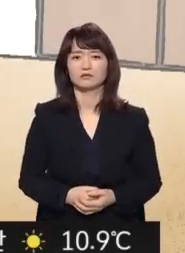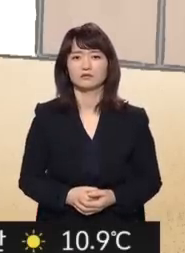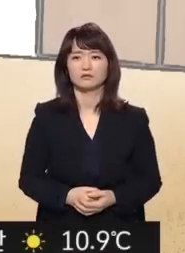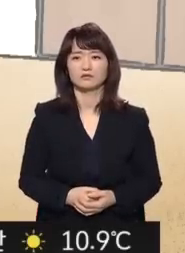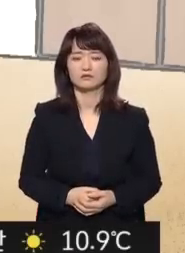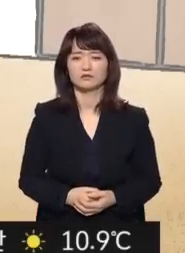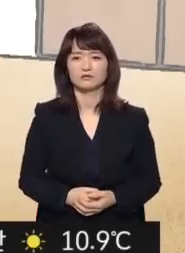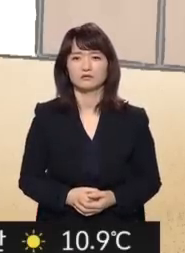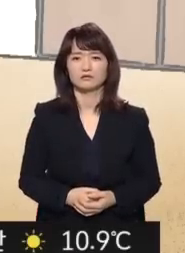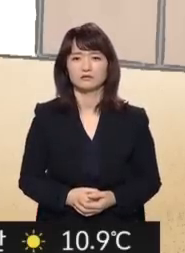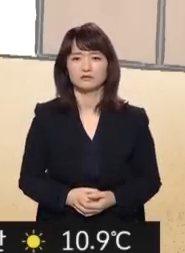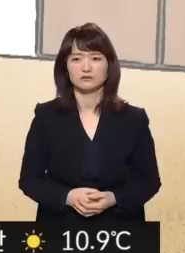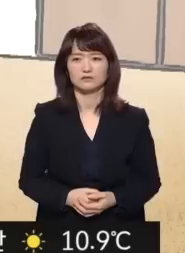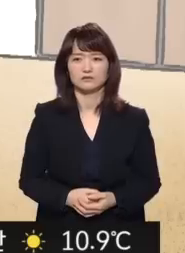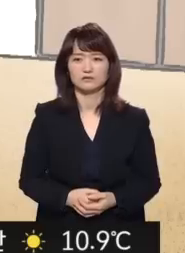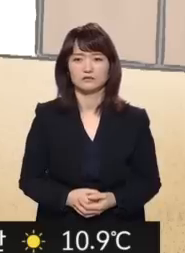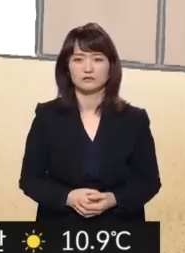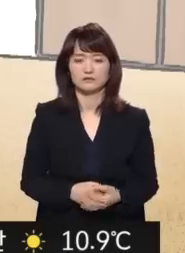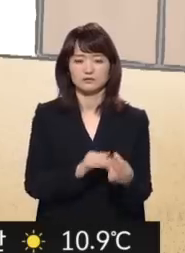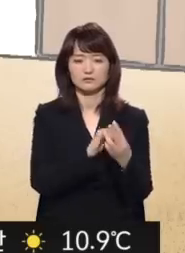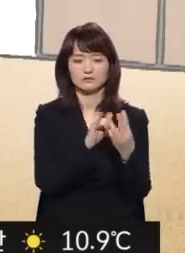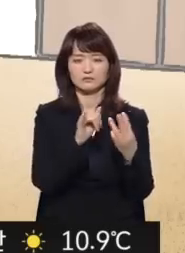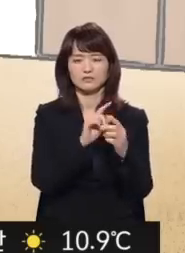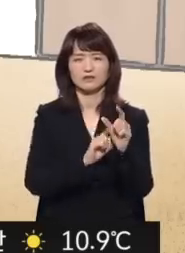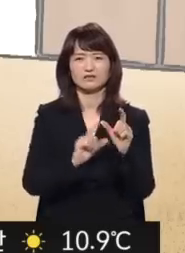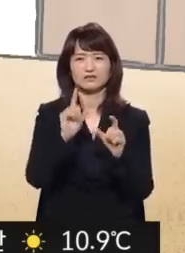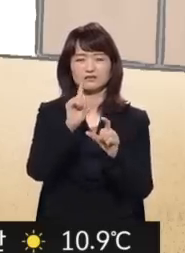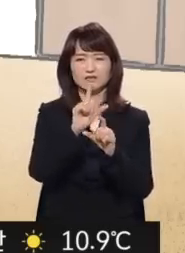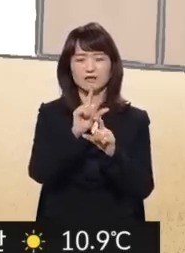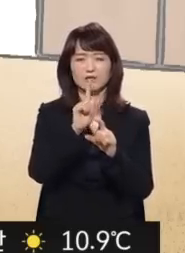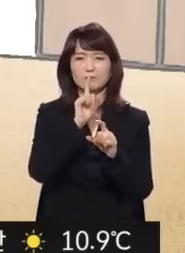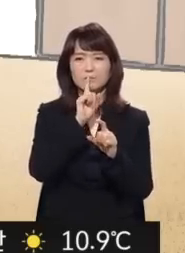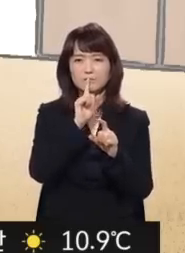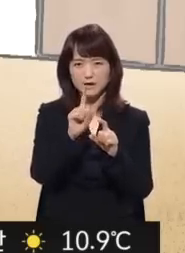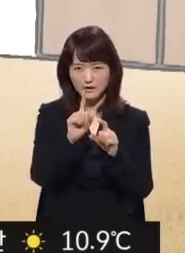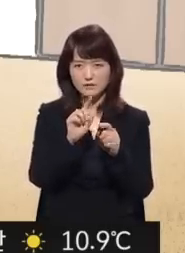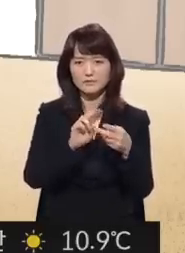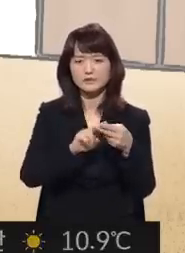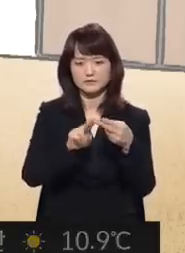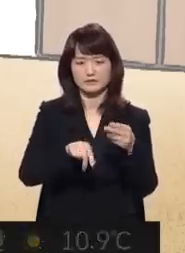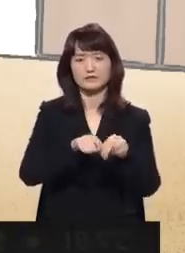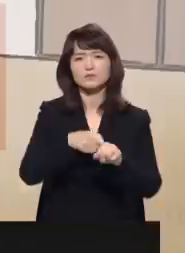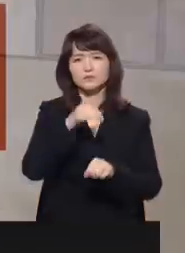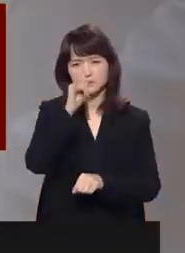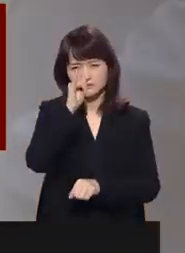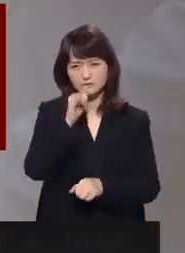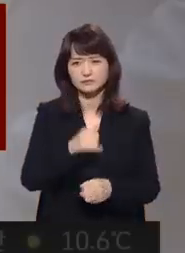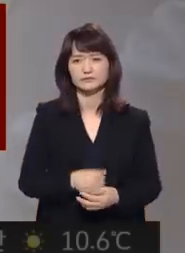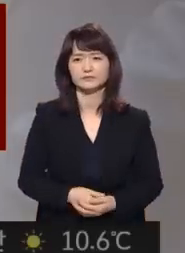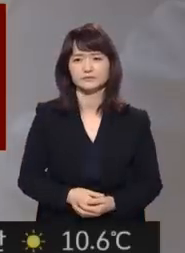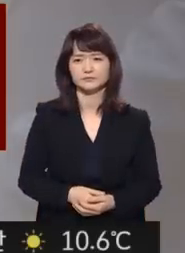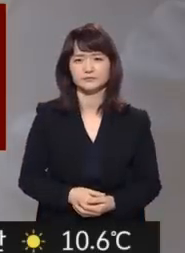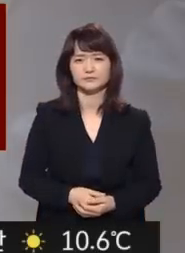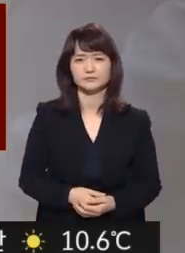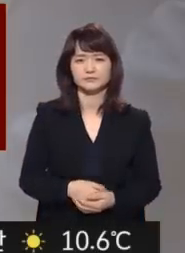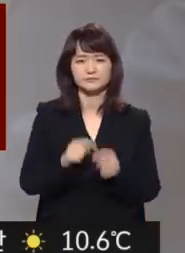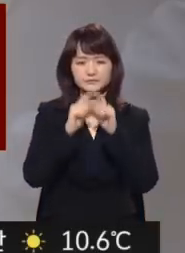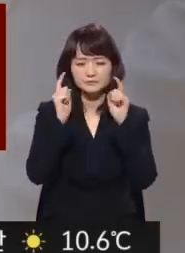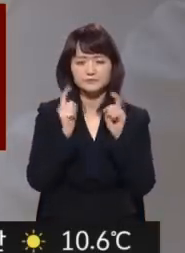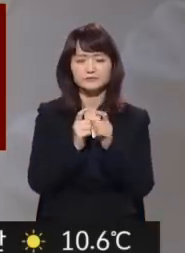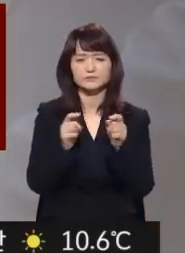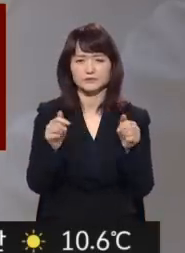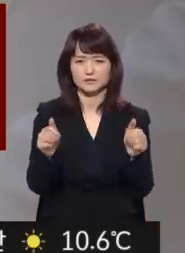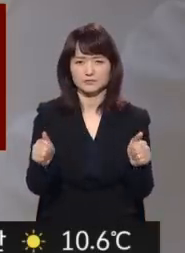걸었다고 봅니다 이분들 살짝만 더 넘어갔어도 형사처벌까지도 생각해 볼 수 있을 정도 수준이었고 민사상